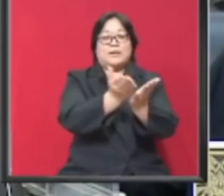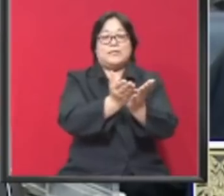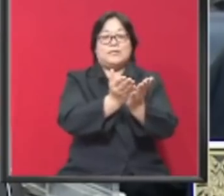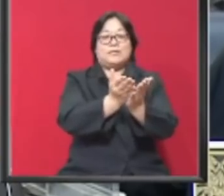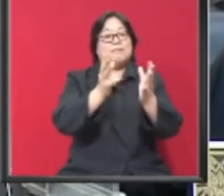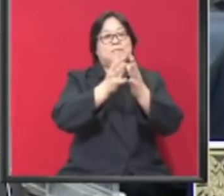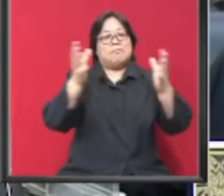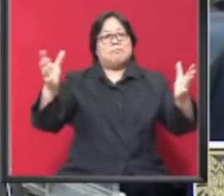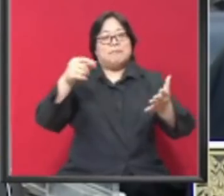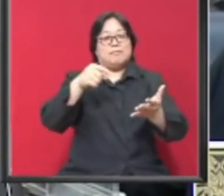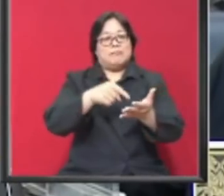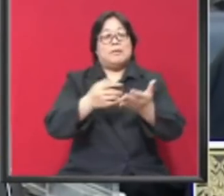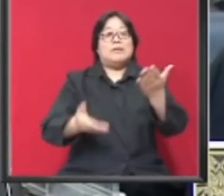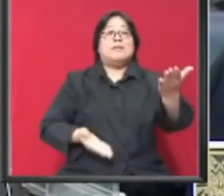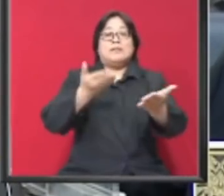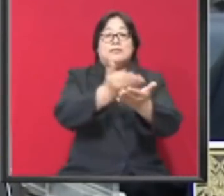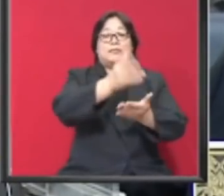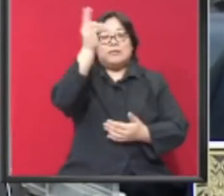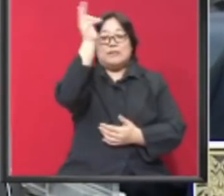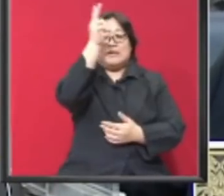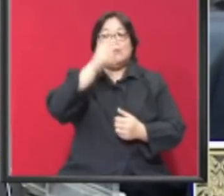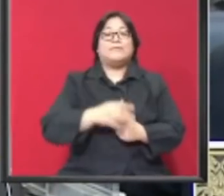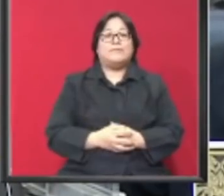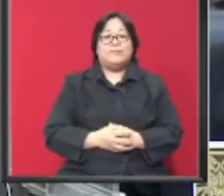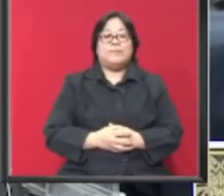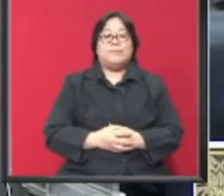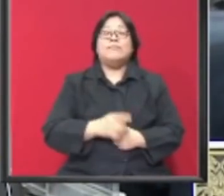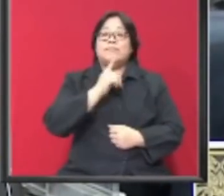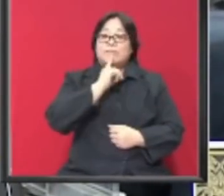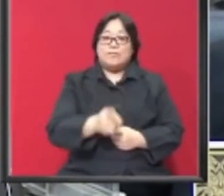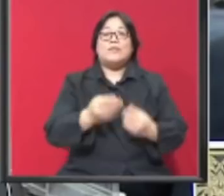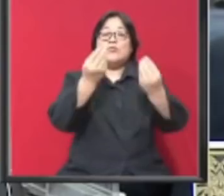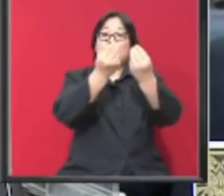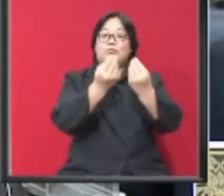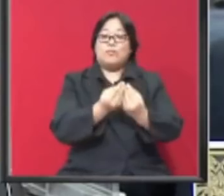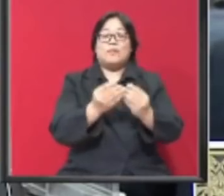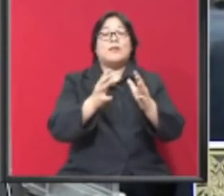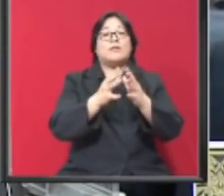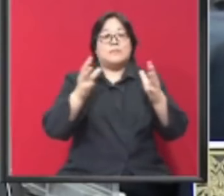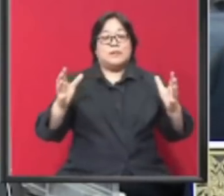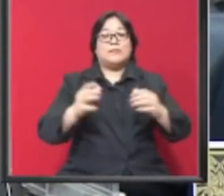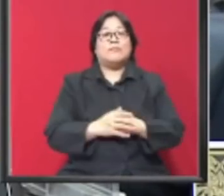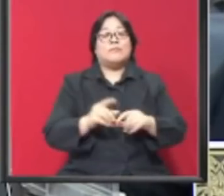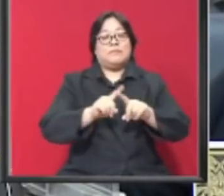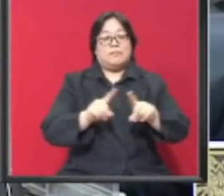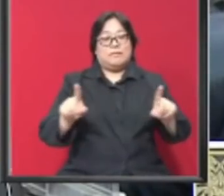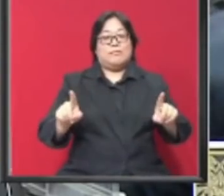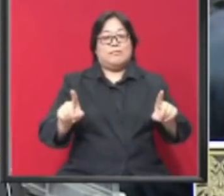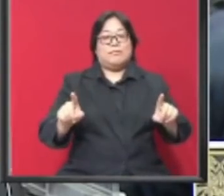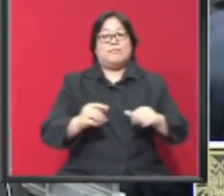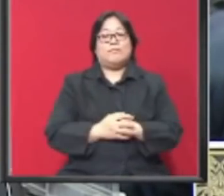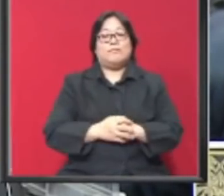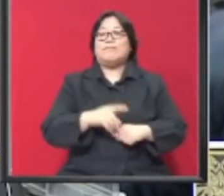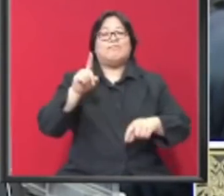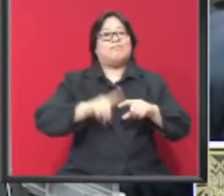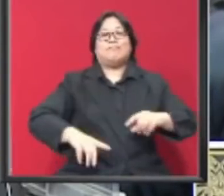gergasi yang dicadangkan oleh kerajaan walaupun jumlahnya amat besar tetapi ia tidak